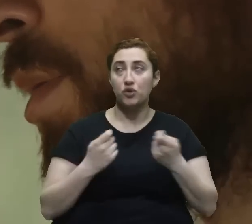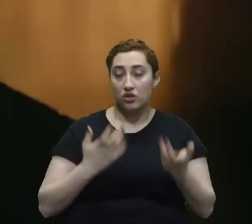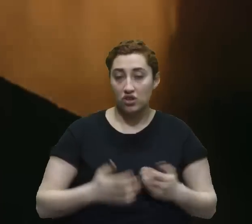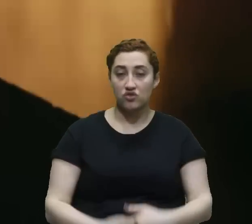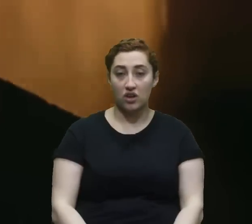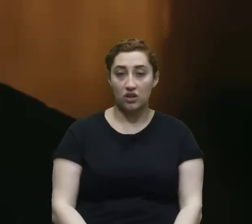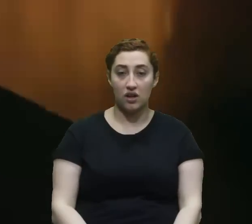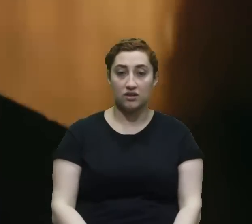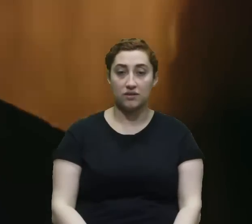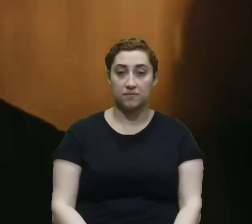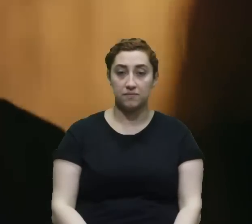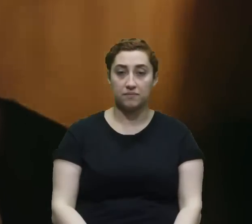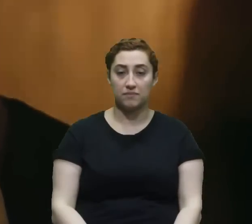çalışacaklar.